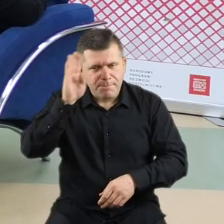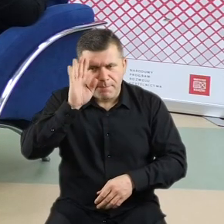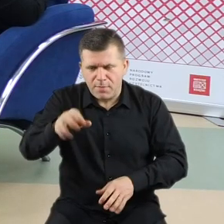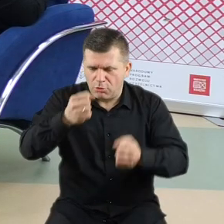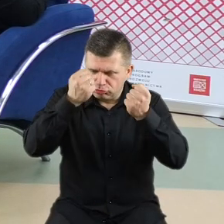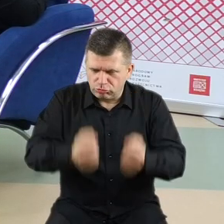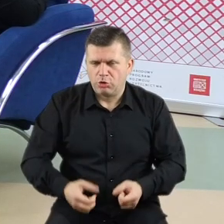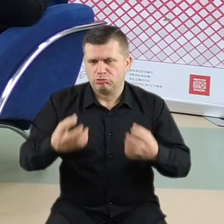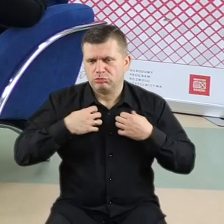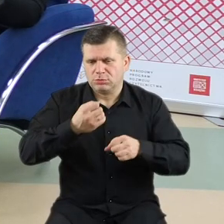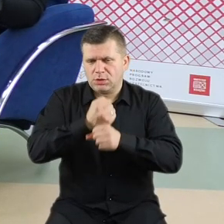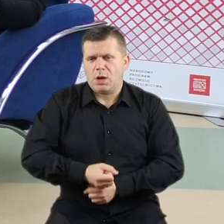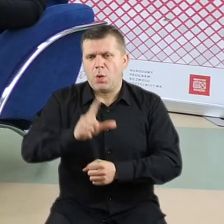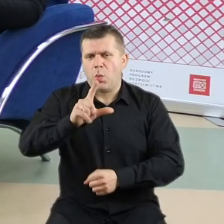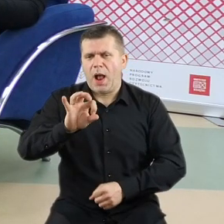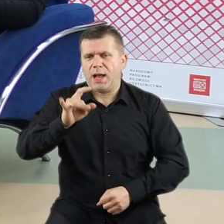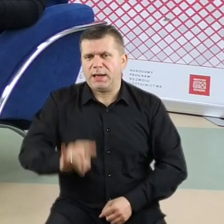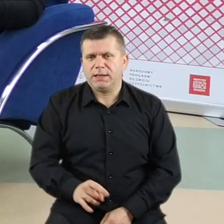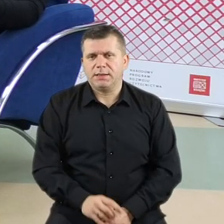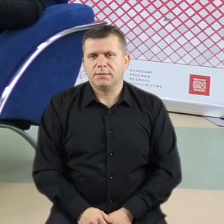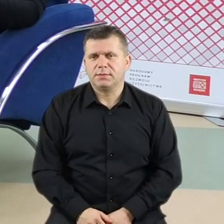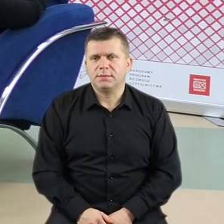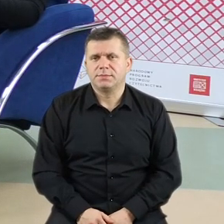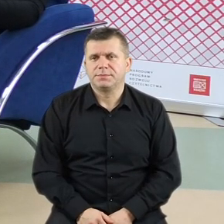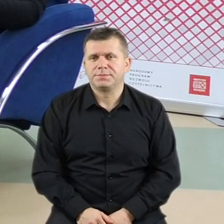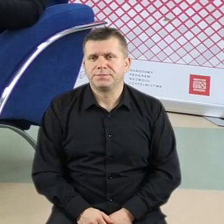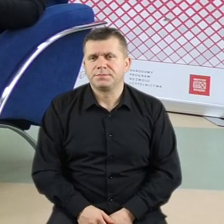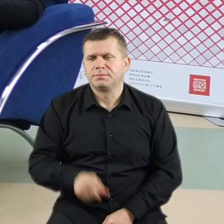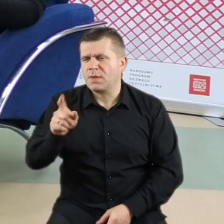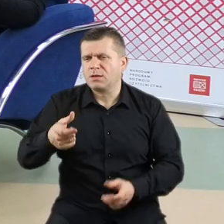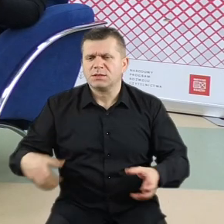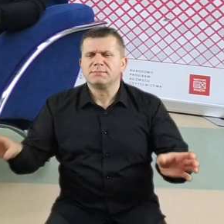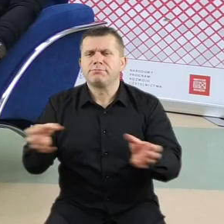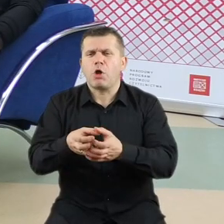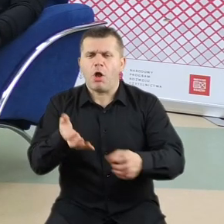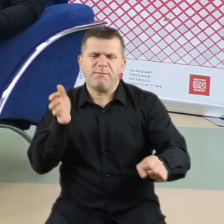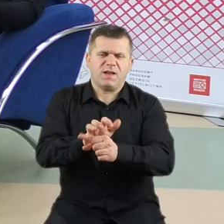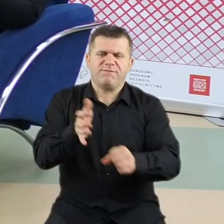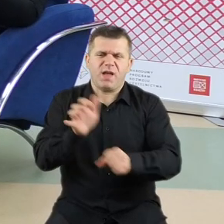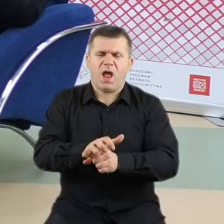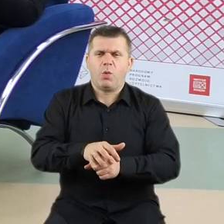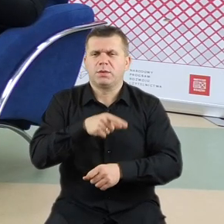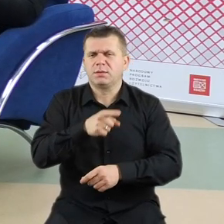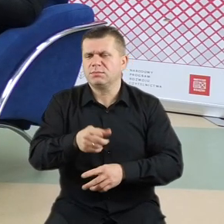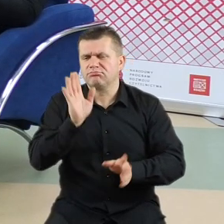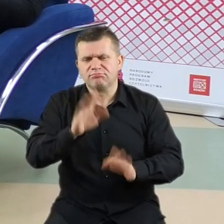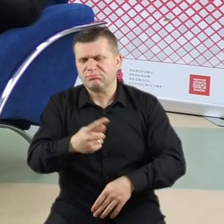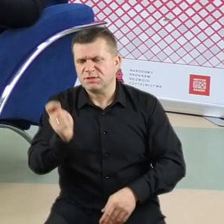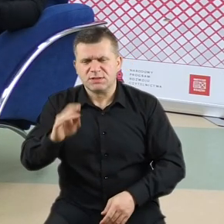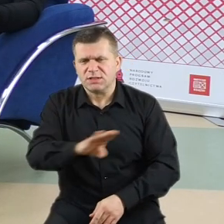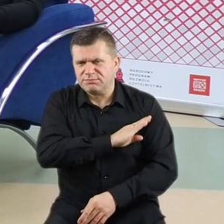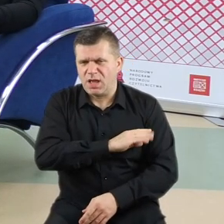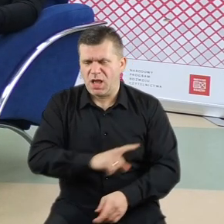ciężkie życie w łagrze, która doznaje zbiorowego gwałtu, jest zostawiona na śmierć. Życie